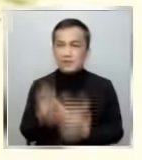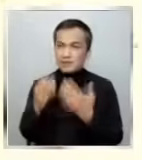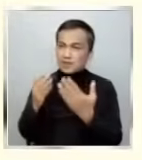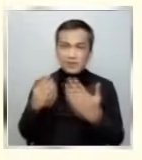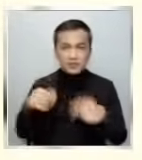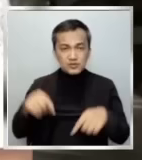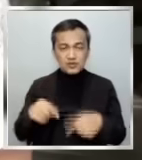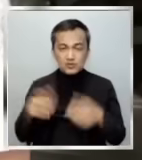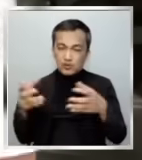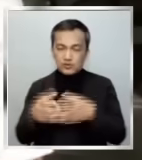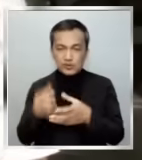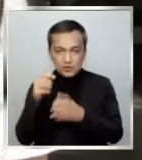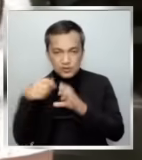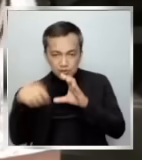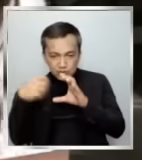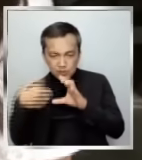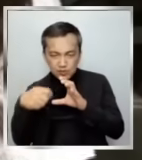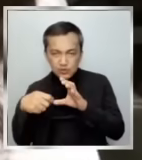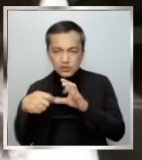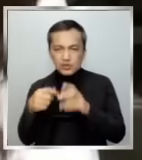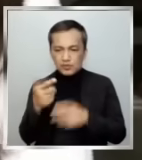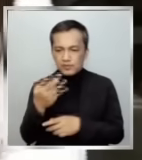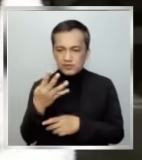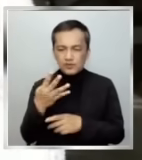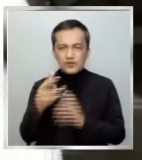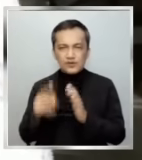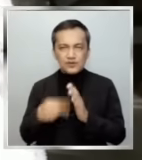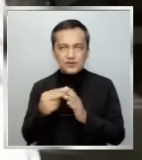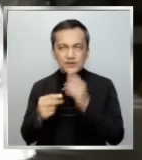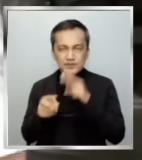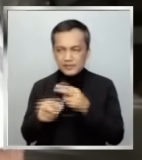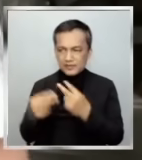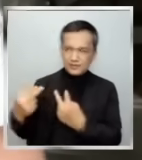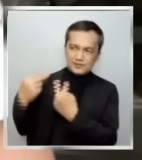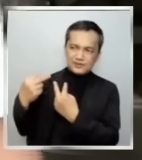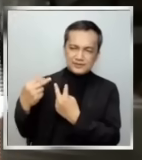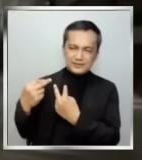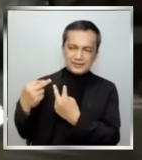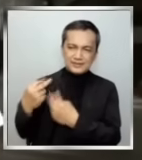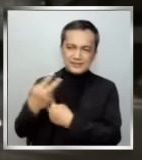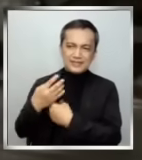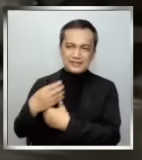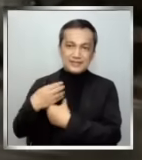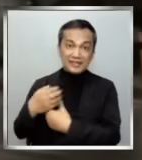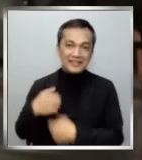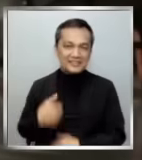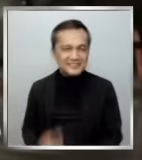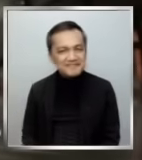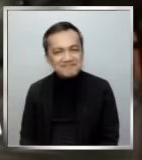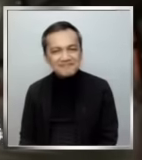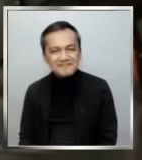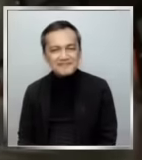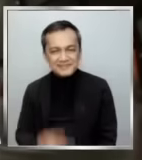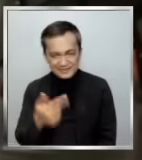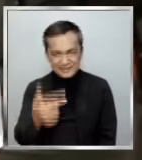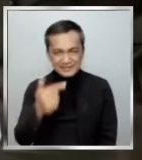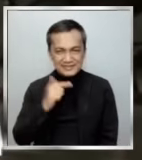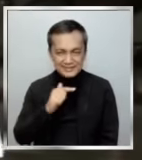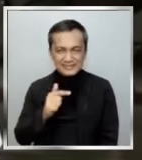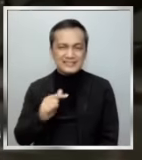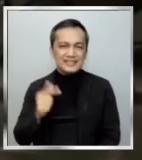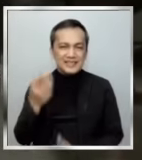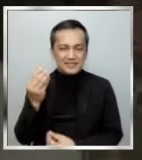namin parang 24 Oras yata nakatutok sila sa akin at inaalagaan ako very thank obri carampel updated sa